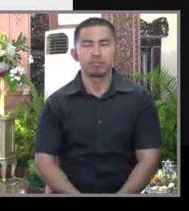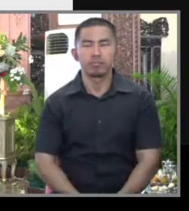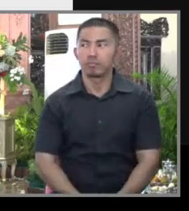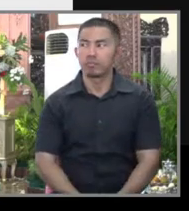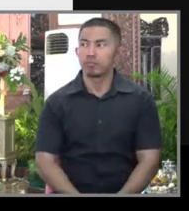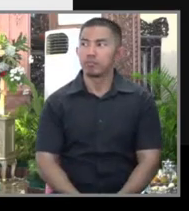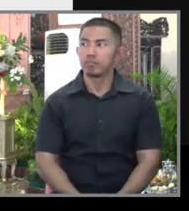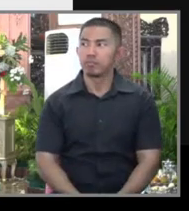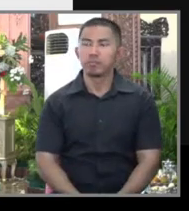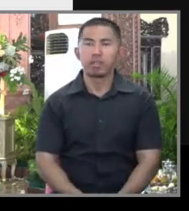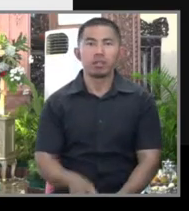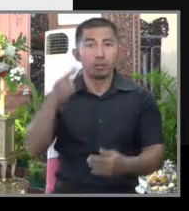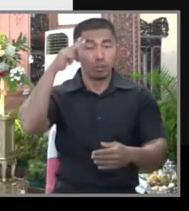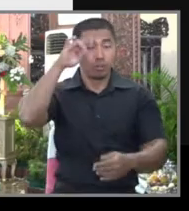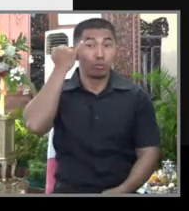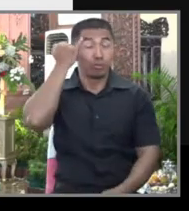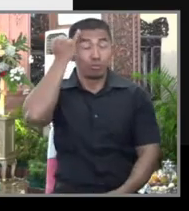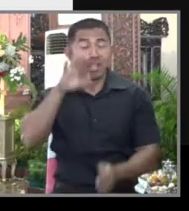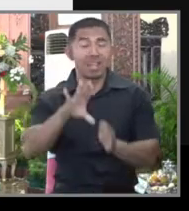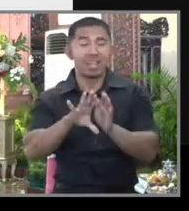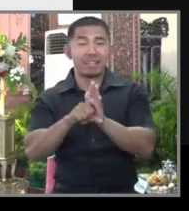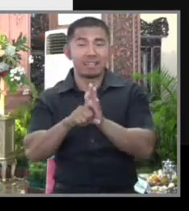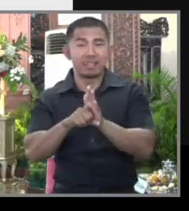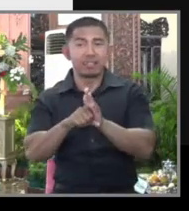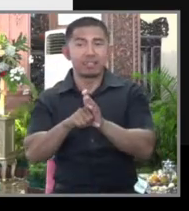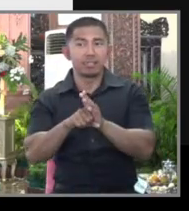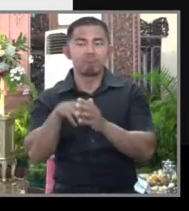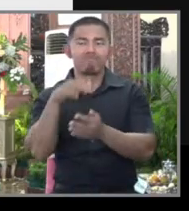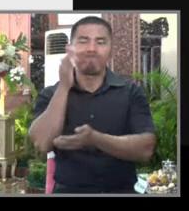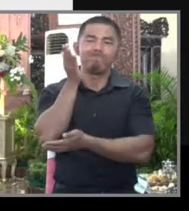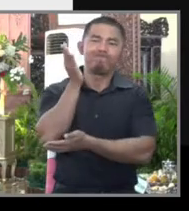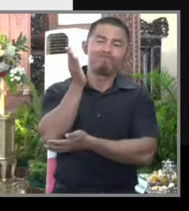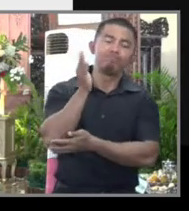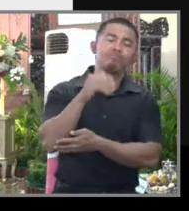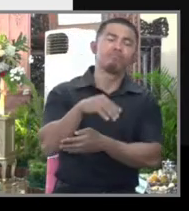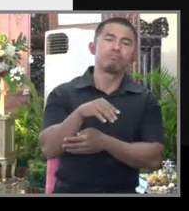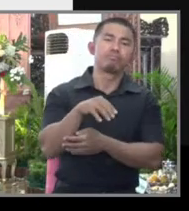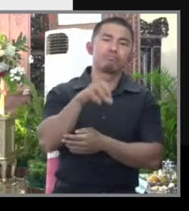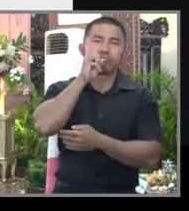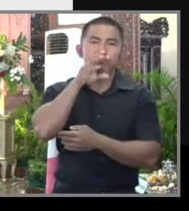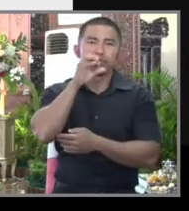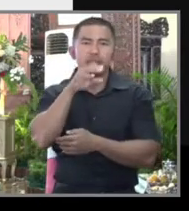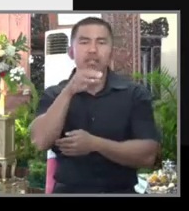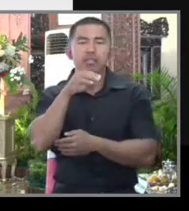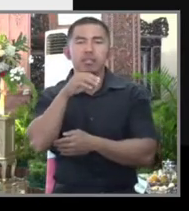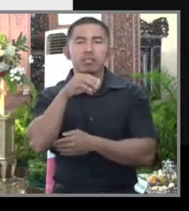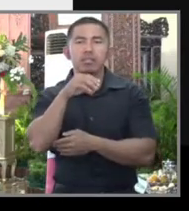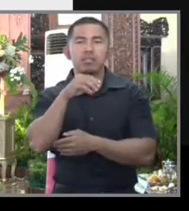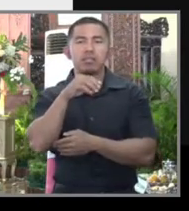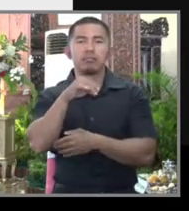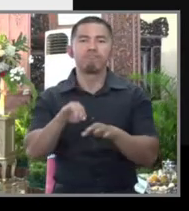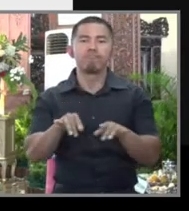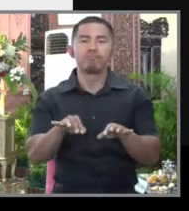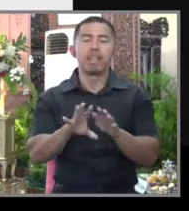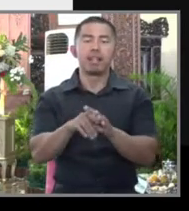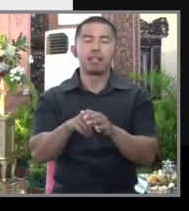Untuk usulan-usulan nanti disampaikan oleh Bapeda, tapi kami usulan